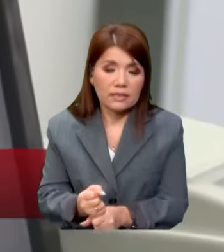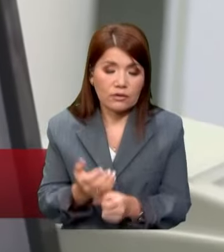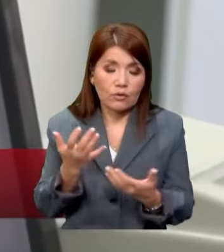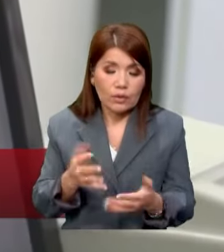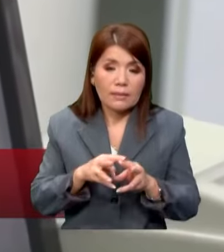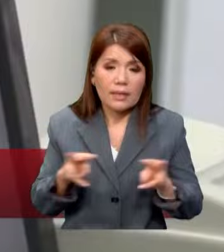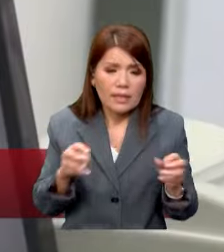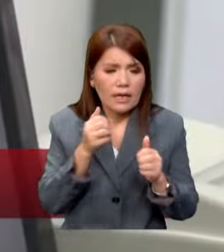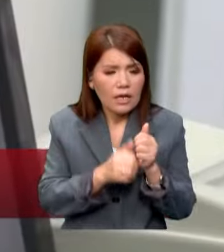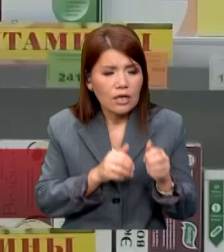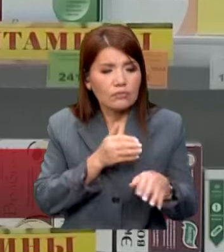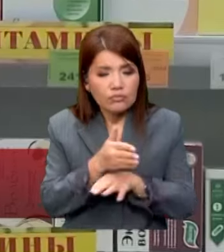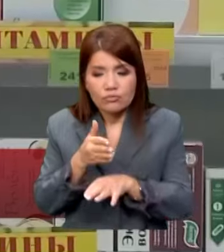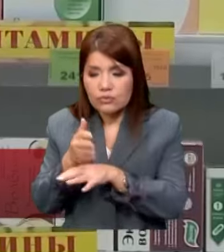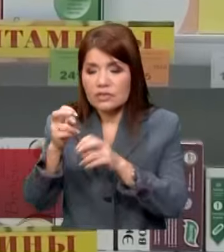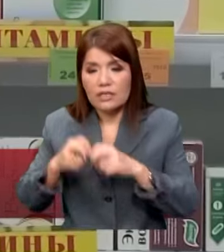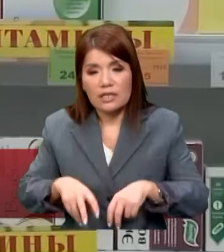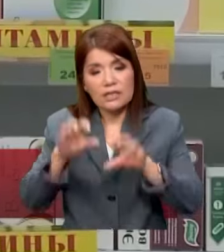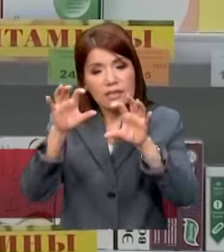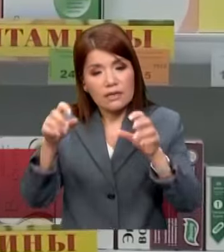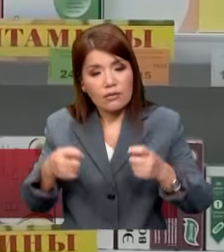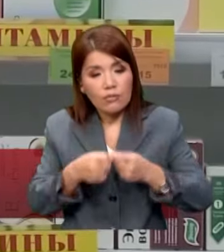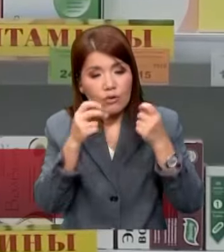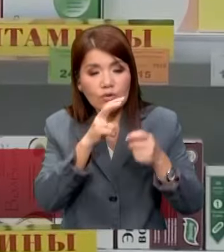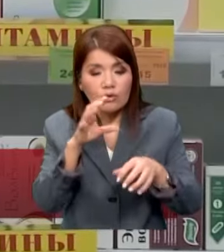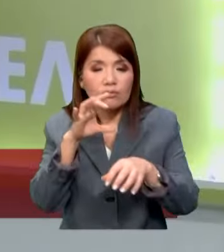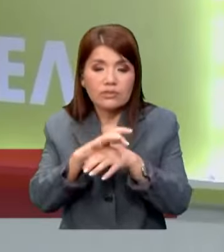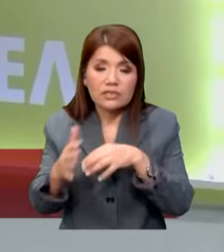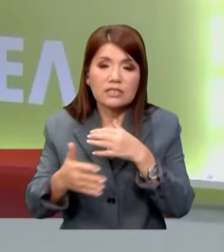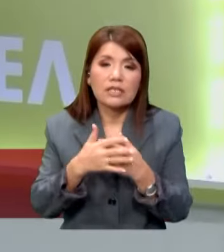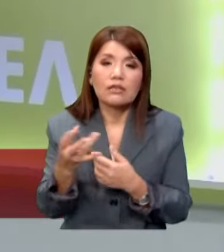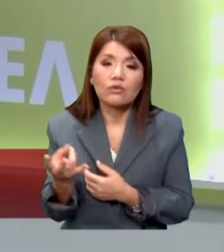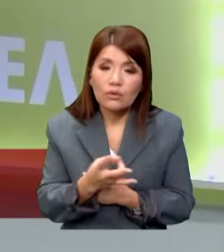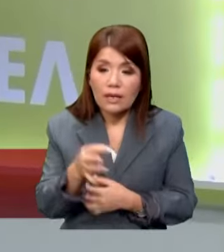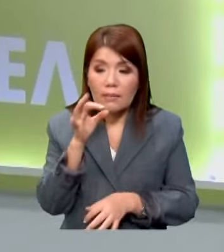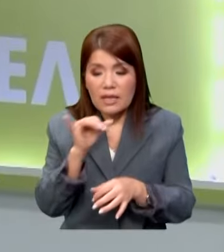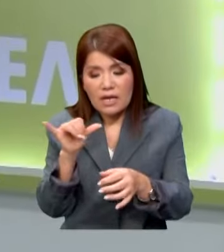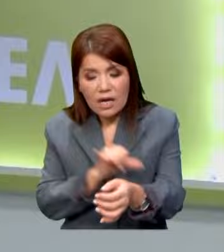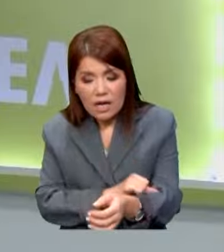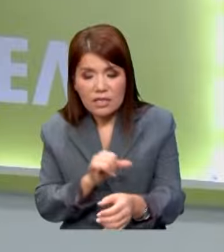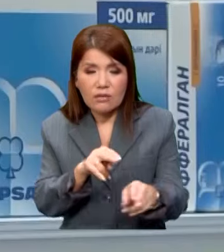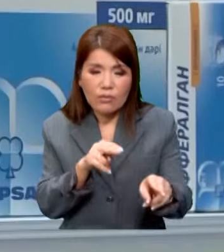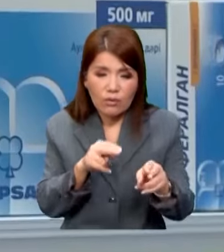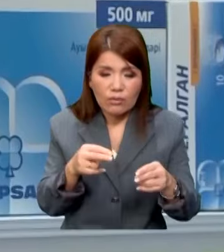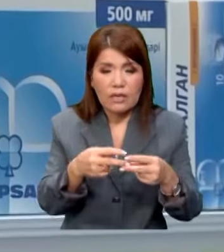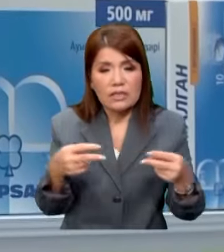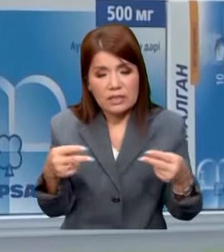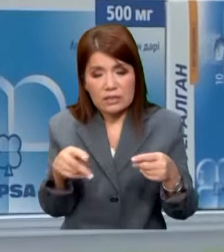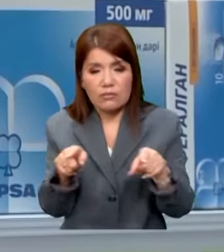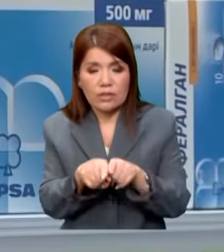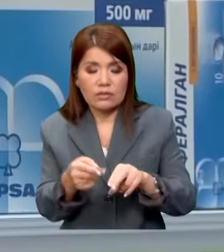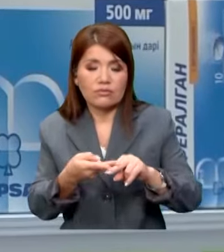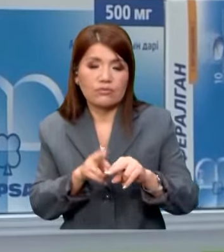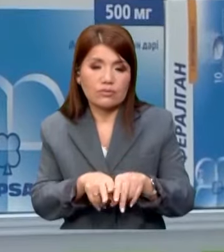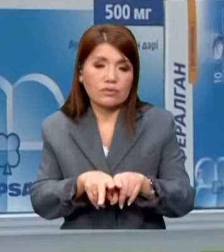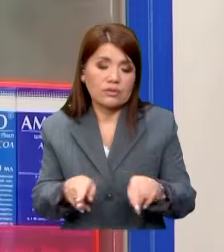әр дәріхананы аңдымай, ең алдымен заңсыз әрекет етіп жүргендерді жазаласа, дәріні есірткі, қару-жарақ сатқанмен бірдей теңестіріп қоюымыз